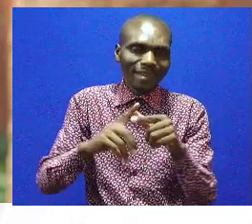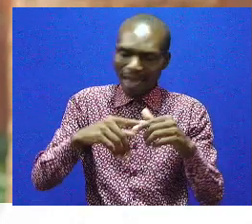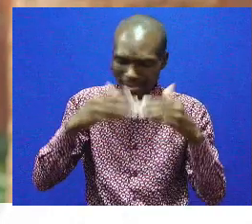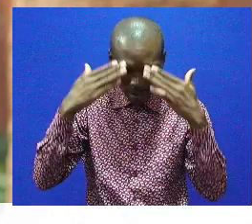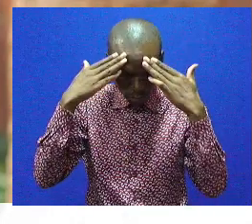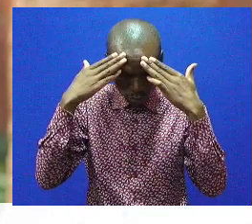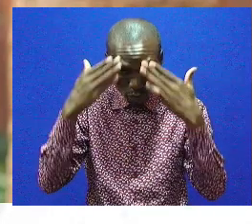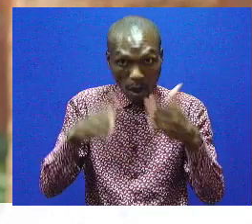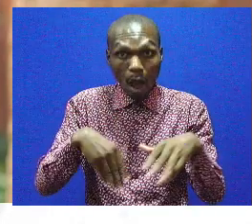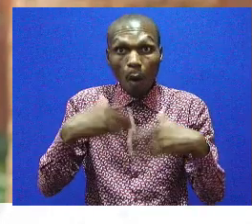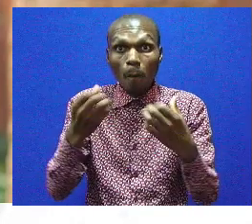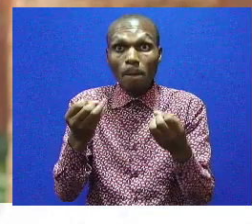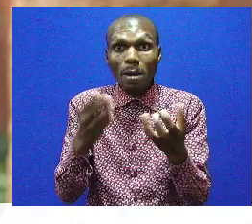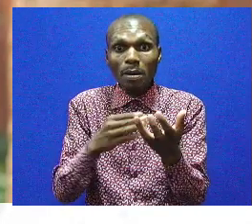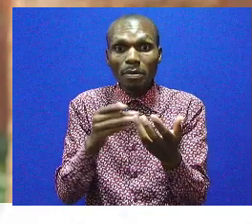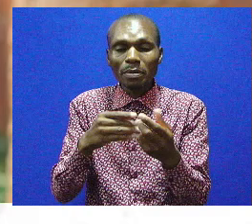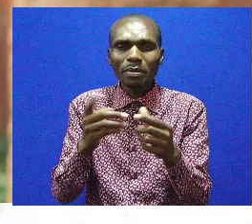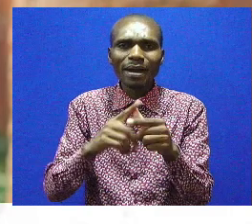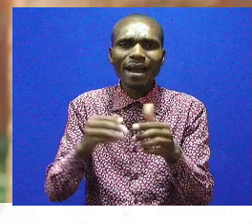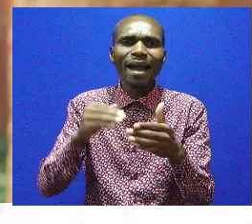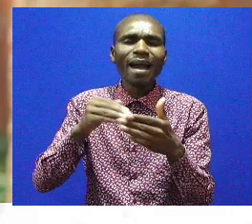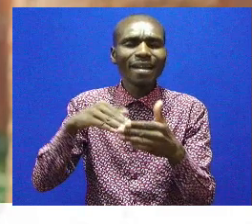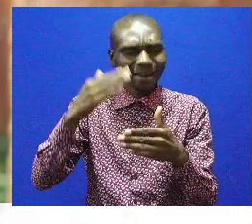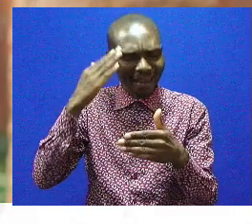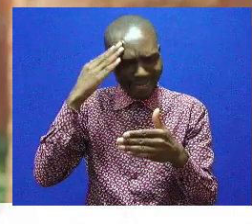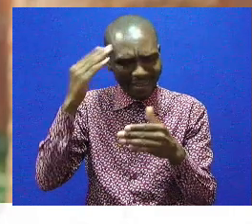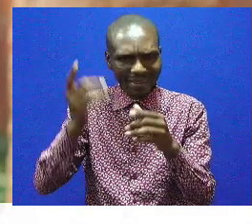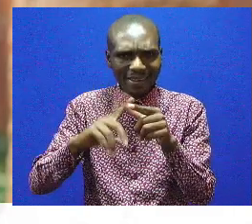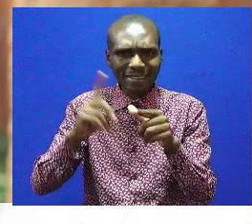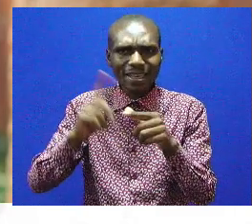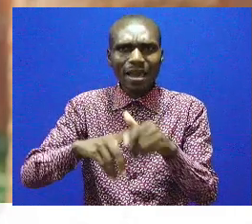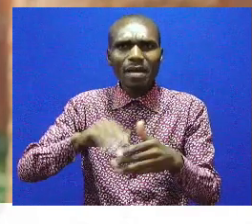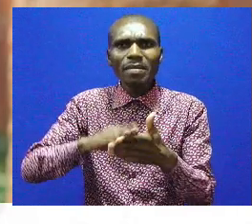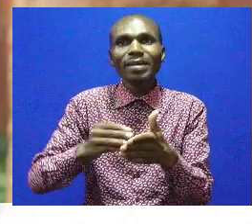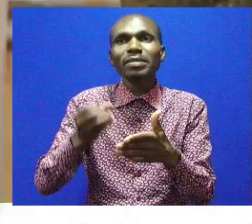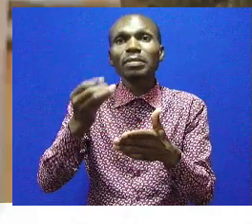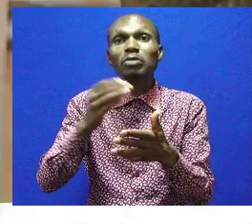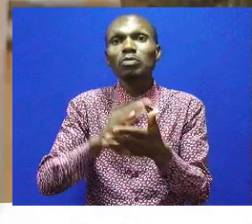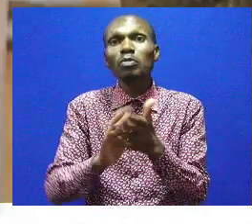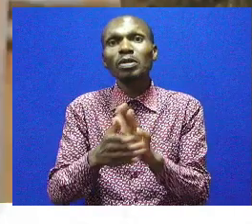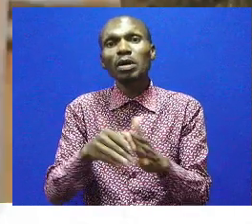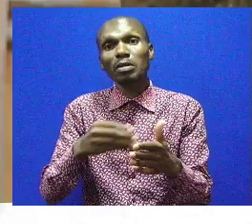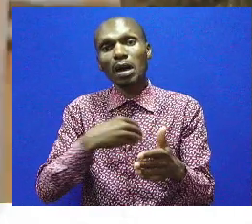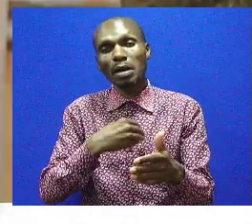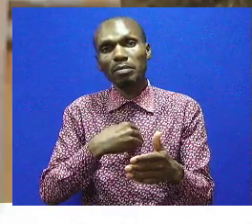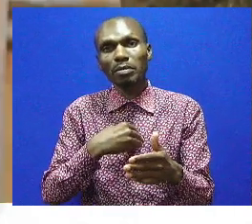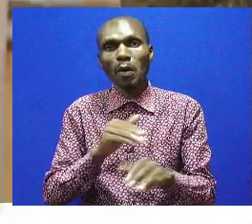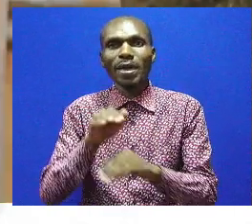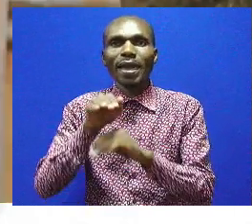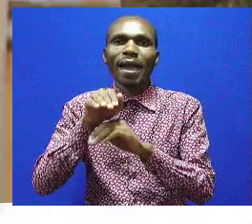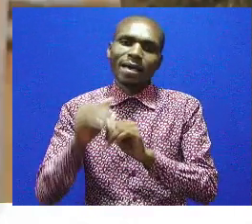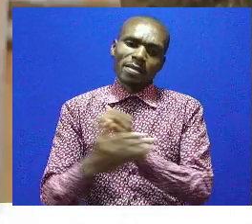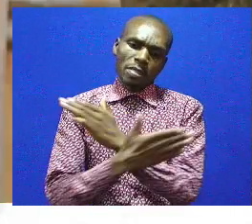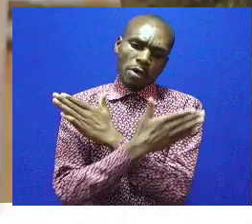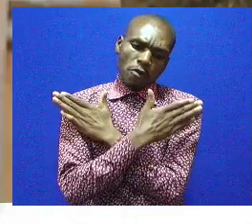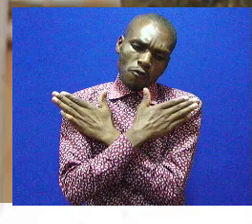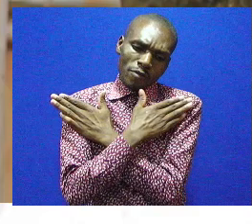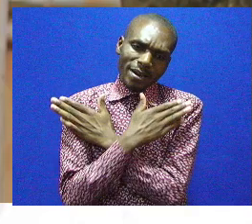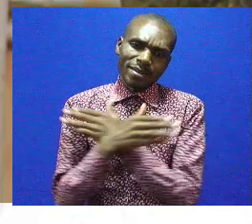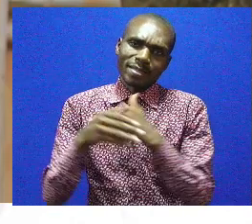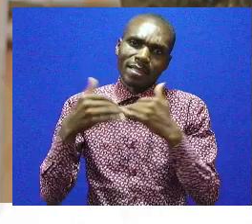irenga. Lakini inka ete surgery na aro pake ba chibazire chiri kurunta anyale koleisi. So tuwaliko sababa sani walipo mpira across the